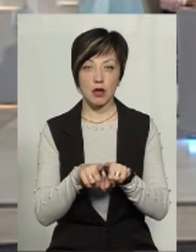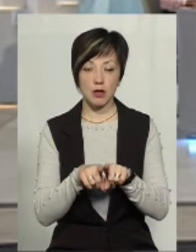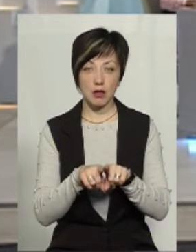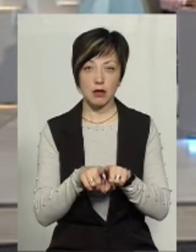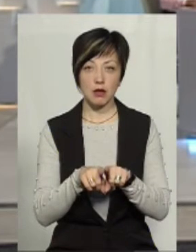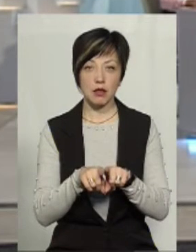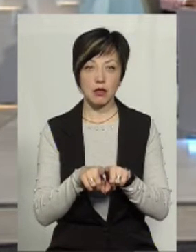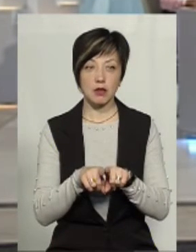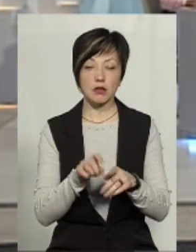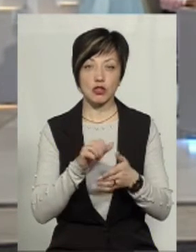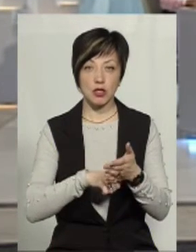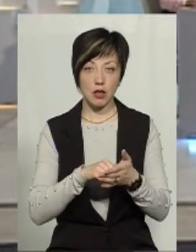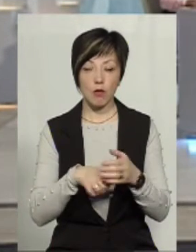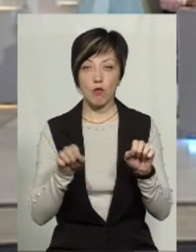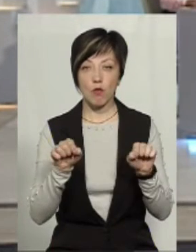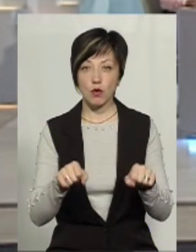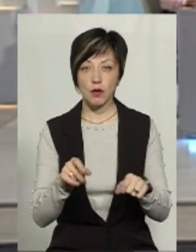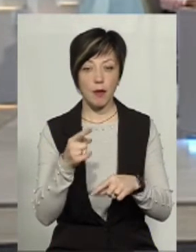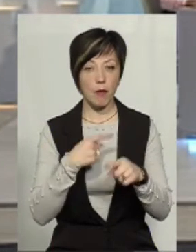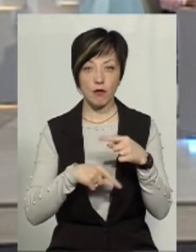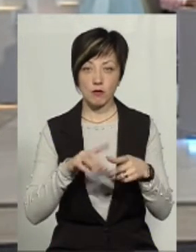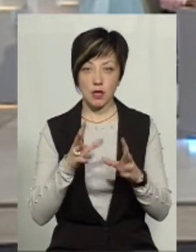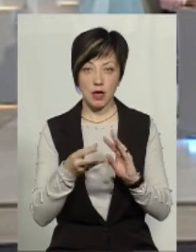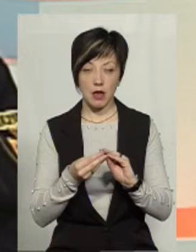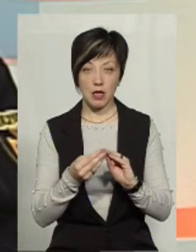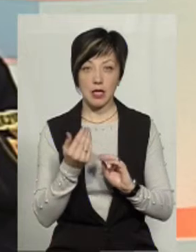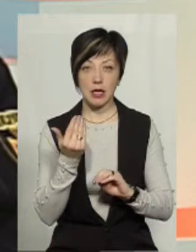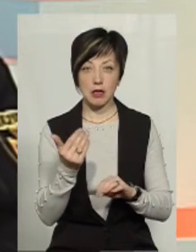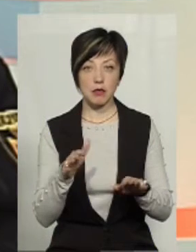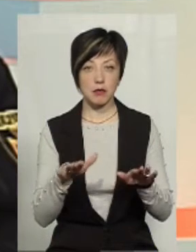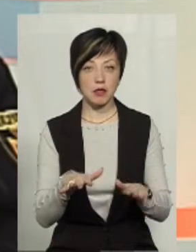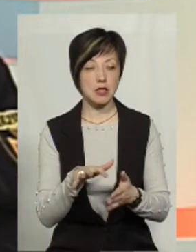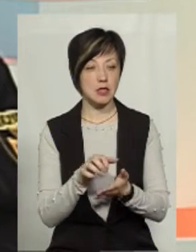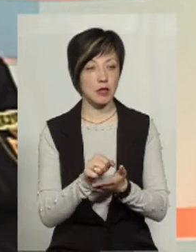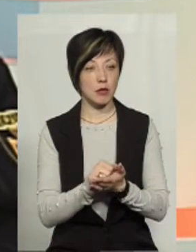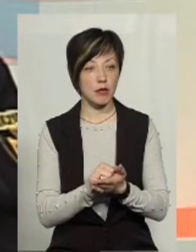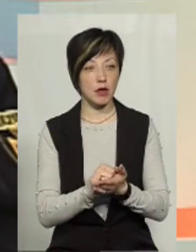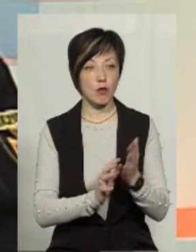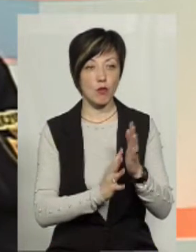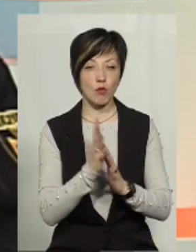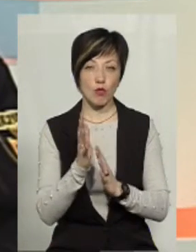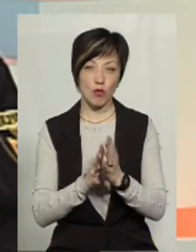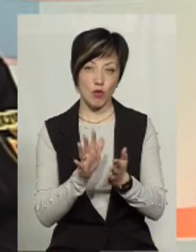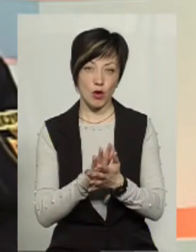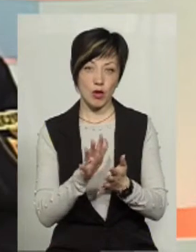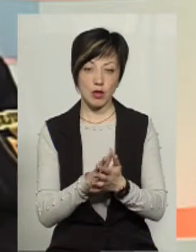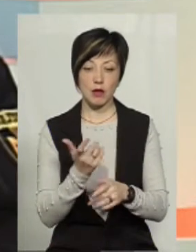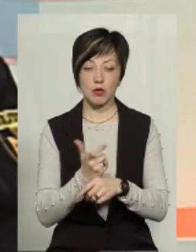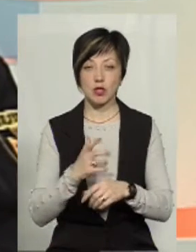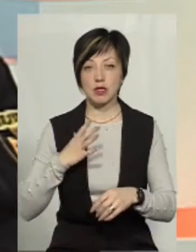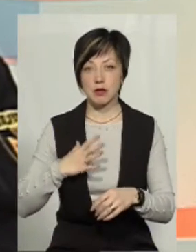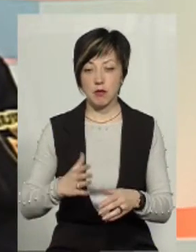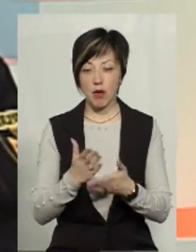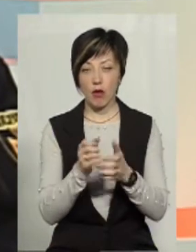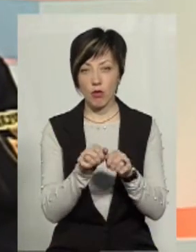до такого антропогенного чинника, вона може не повернутися взагалі. Тому що її місце займе бур'яни, які більш стійкіші, які